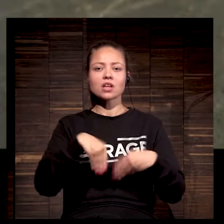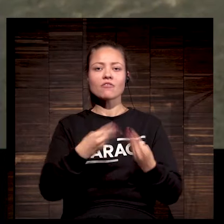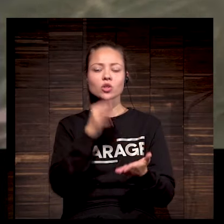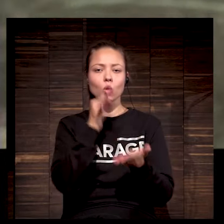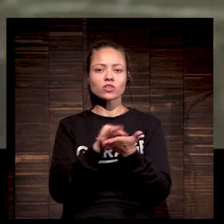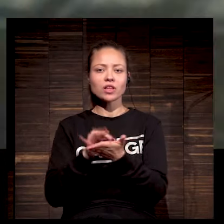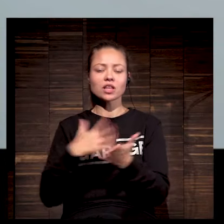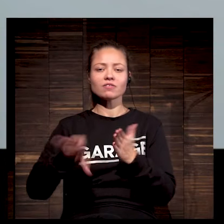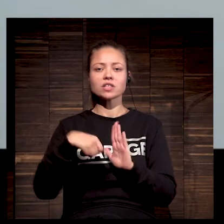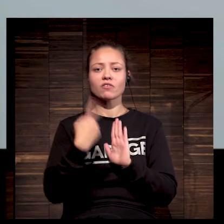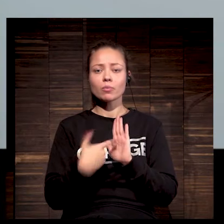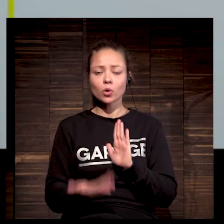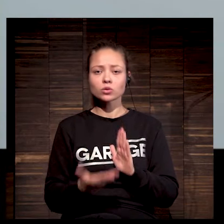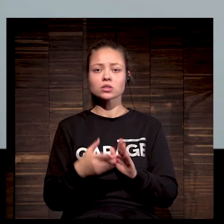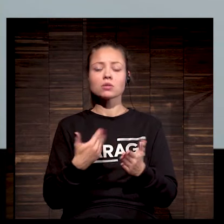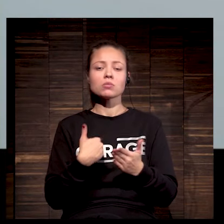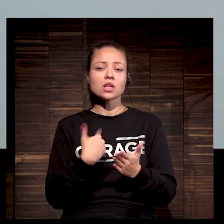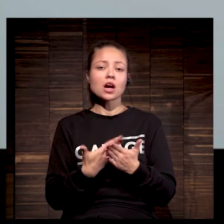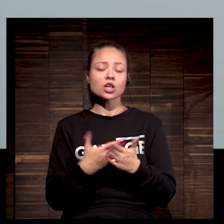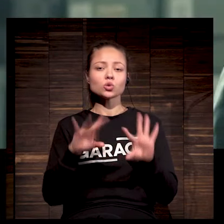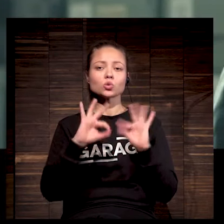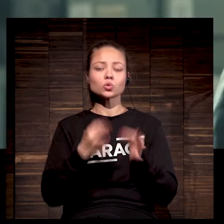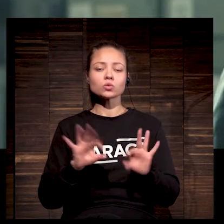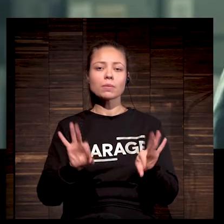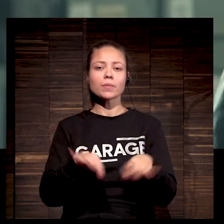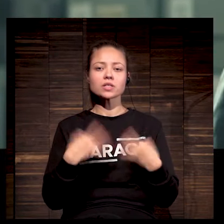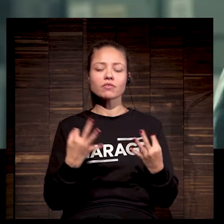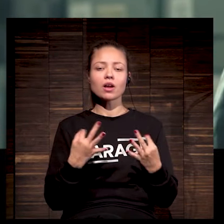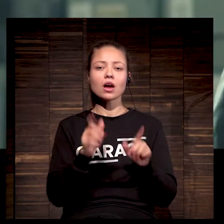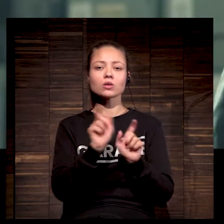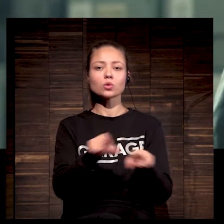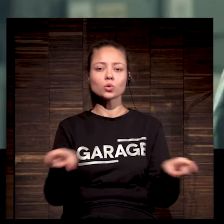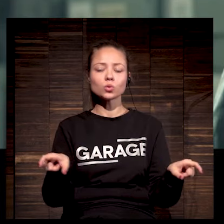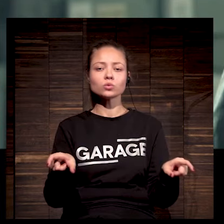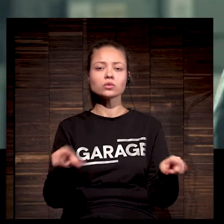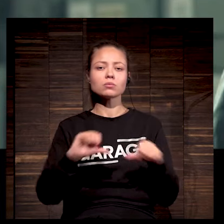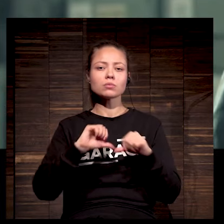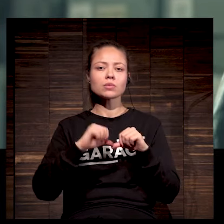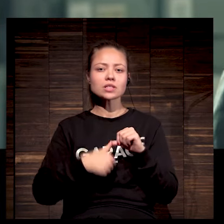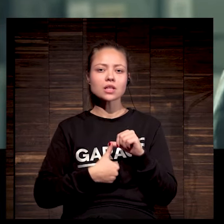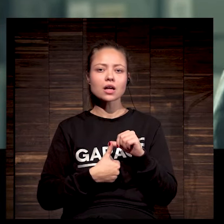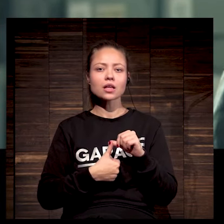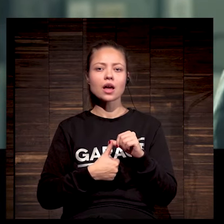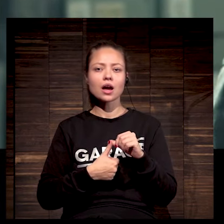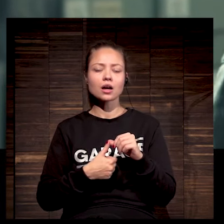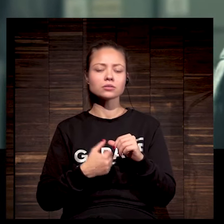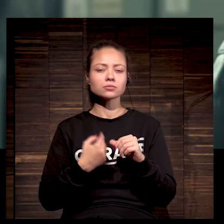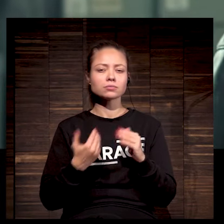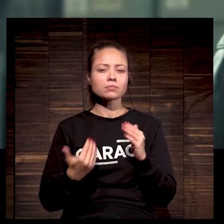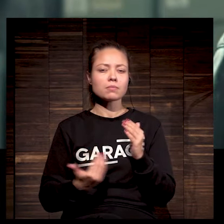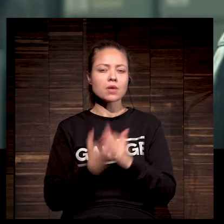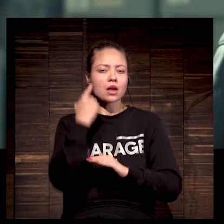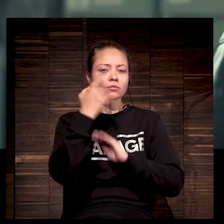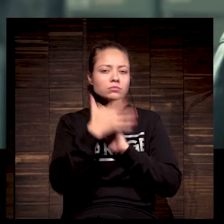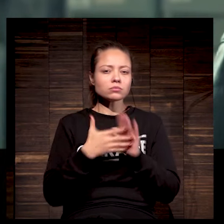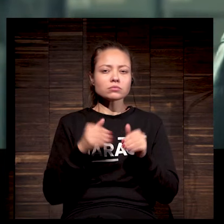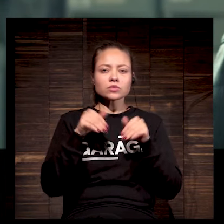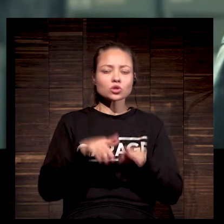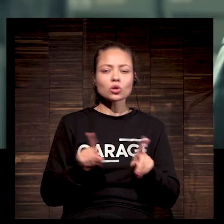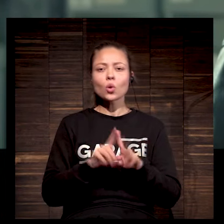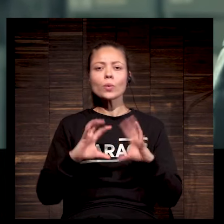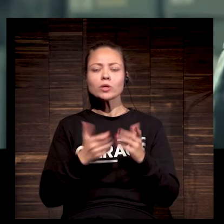вопросы как мне кажется искусство позволяет людям постоянно переопределяет что такое мир для них что